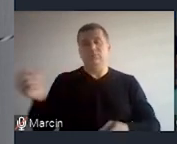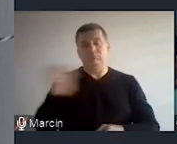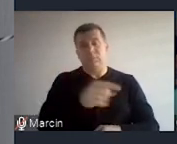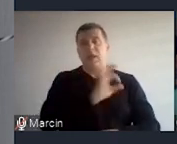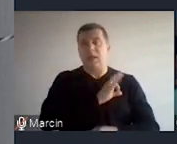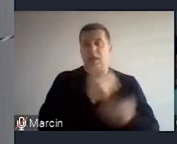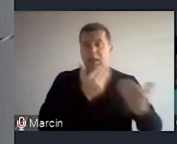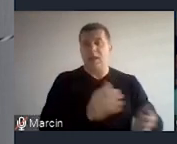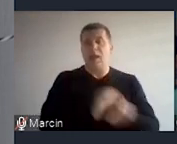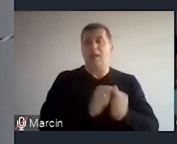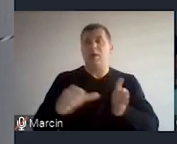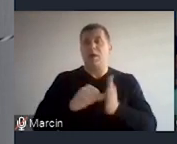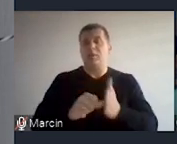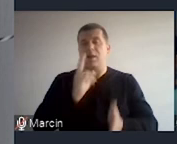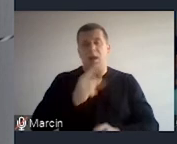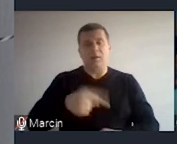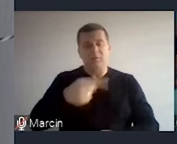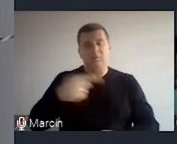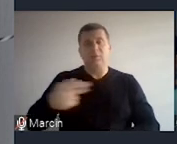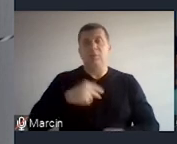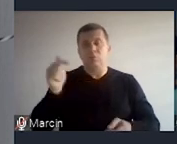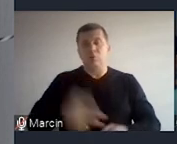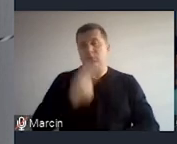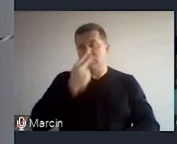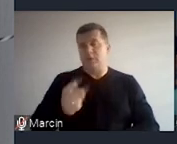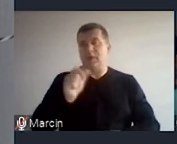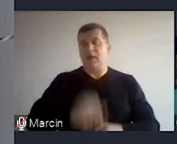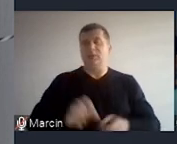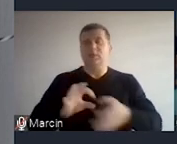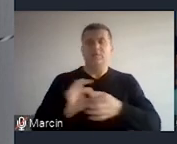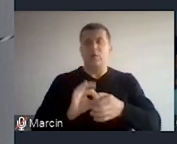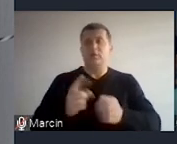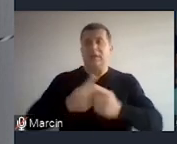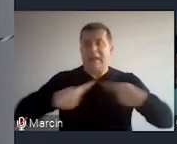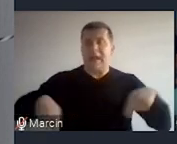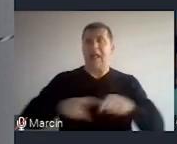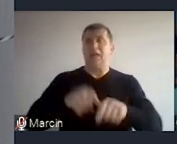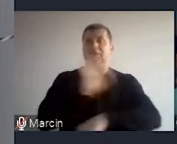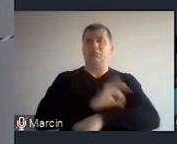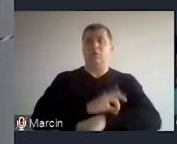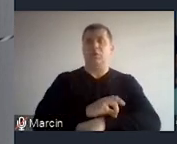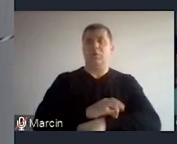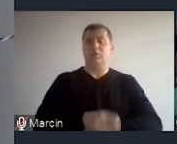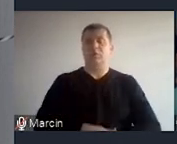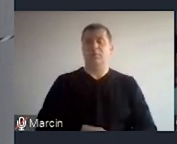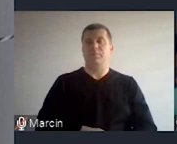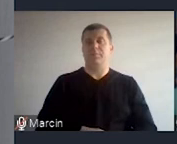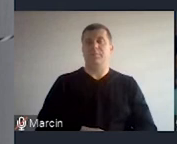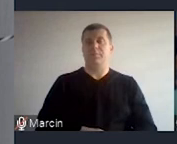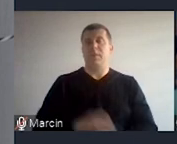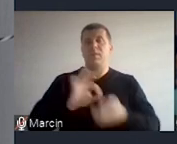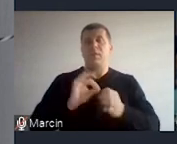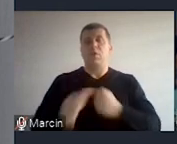etat, za każdym razem musi być widoczny związek z realizacją projektu. Czyli